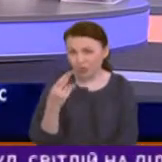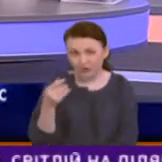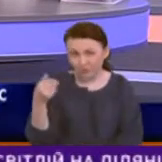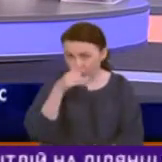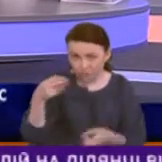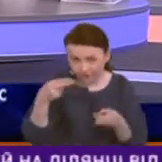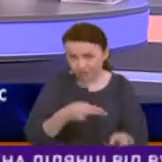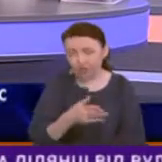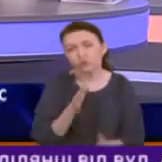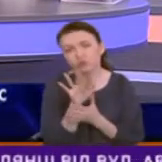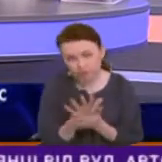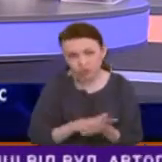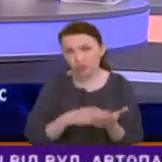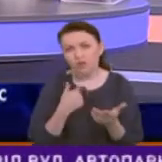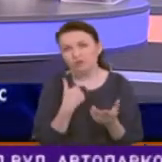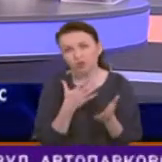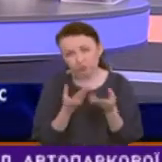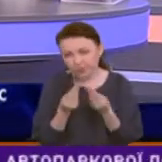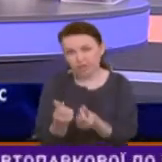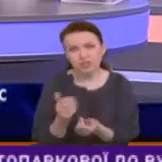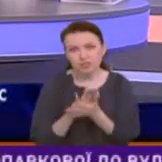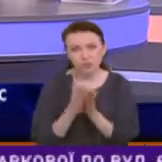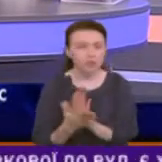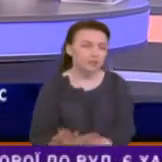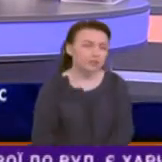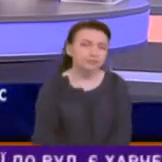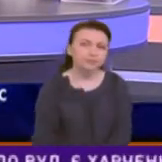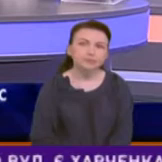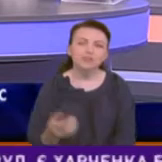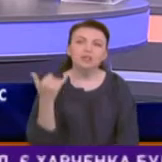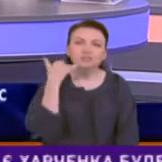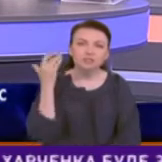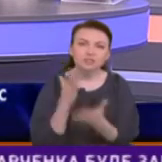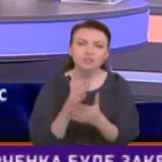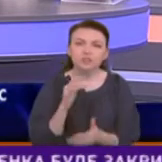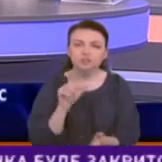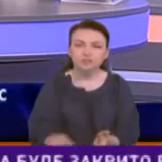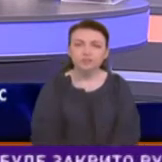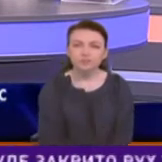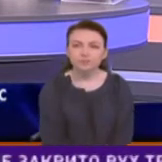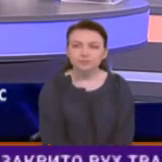такий іронічний тон, але цьому сприяє ситуація. Але є в нас на зв'язку людина.